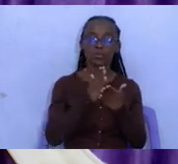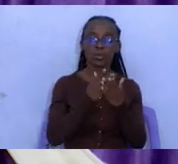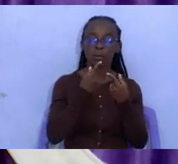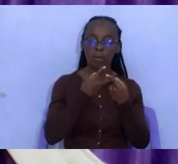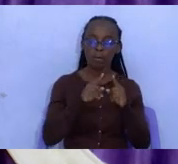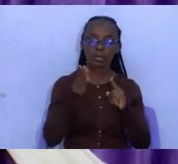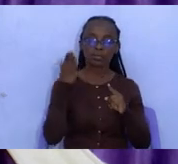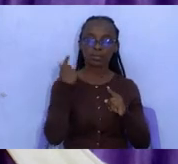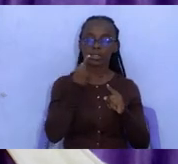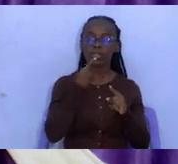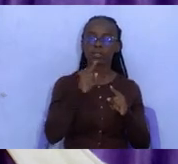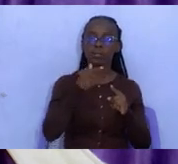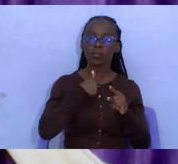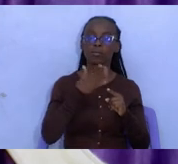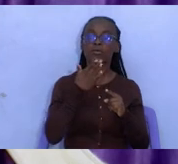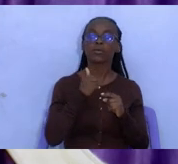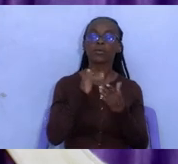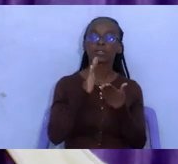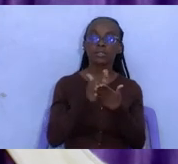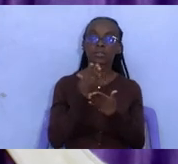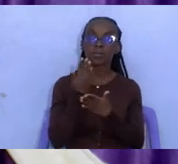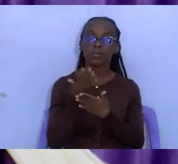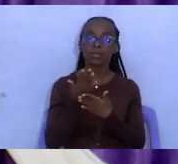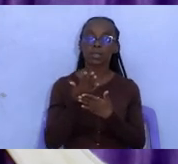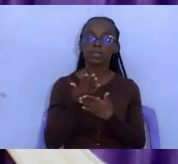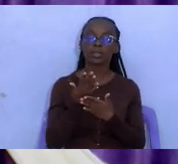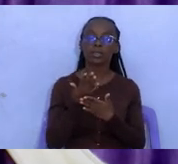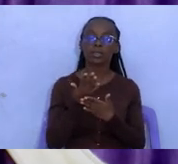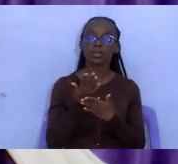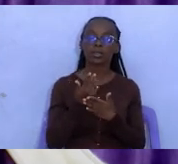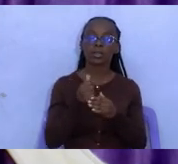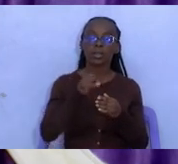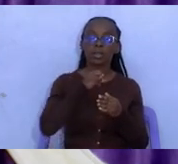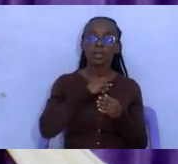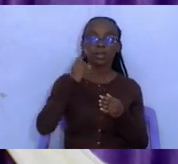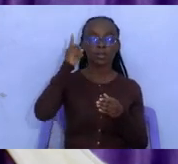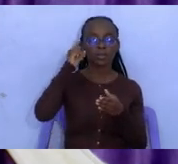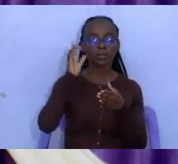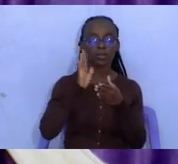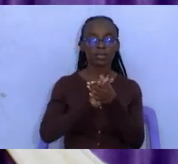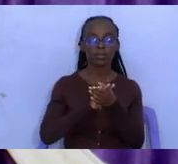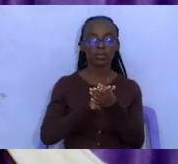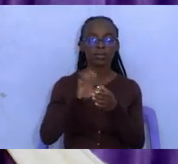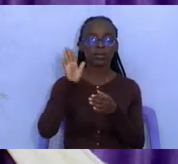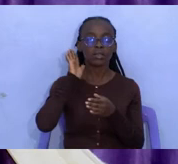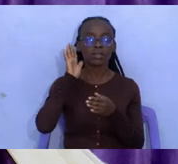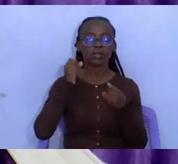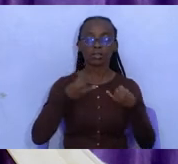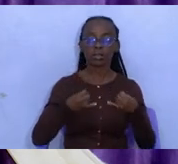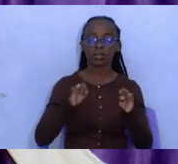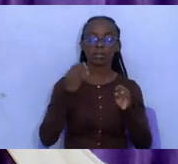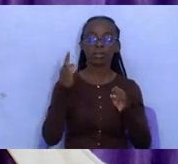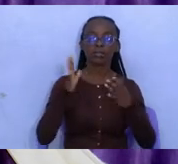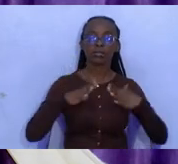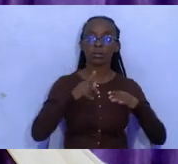lazima ninahitaji zaidi ya wale watu wanaonekana. Ninaamini kwamba alikuwa anasikia habari za watu waliotembea na Mungu kwa